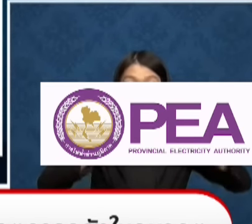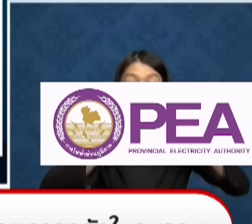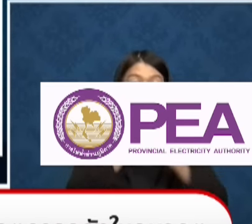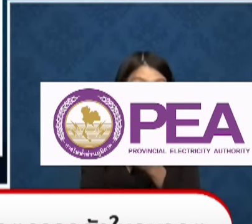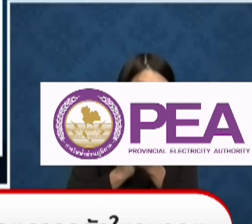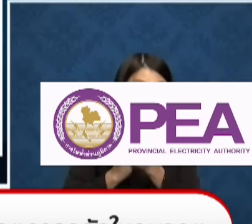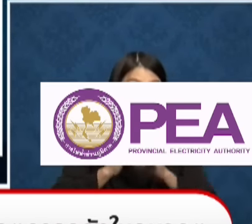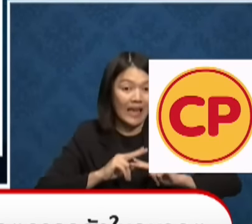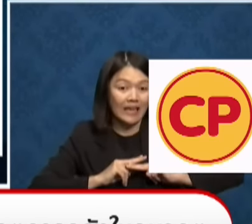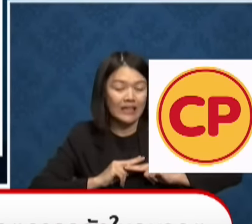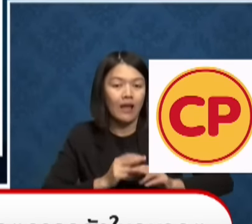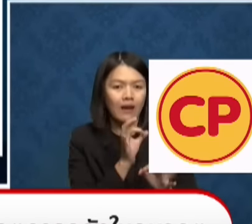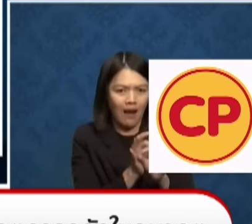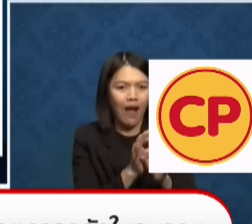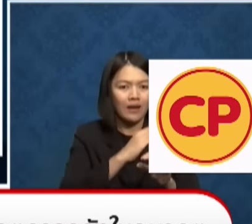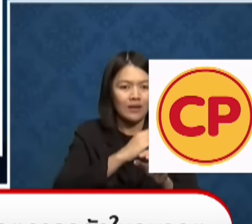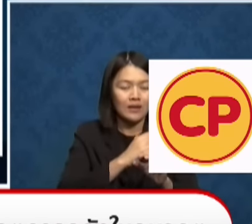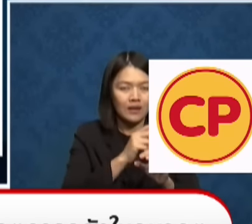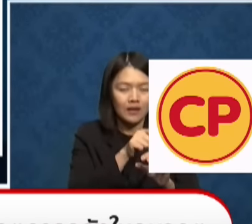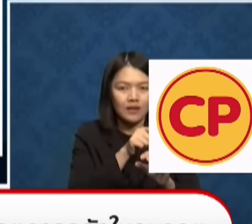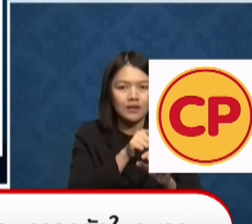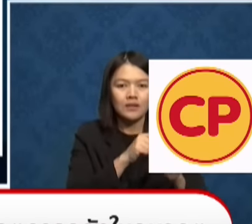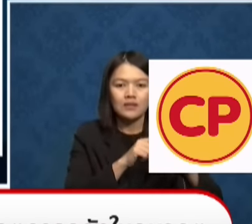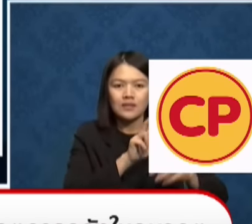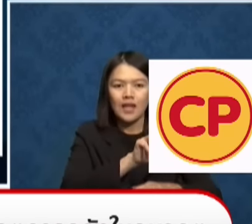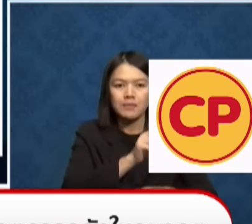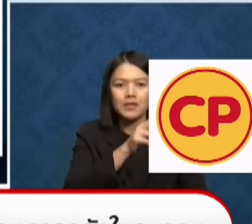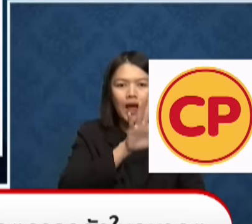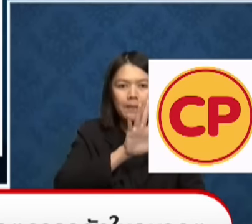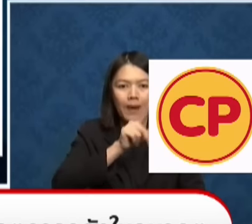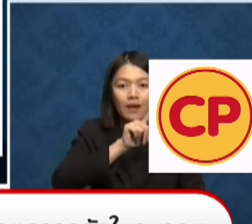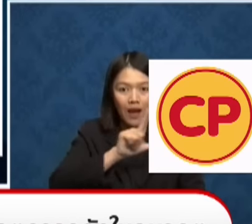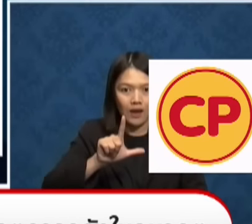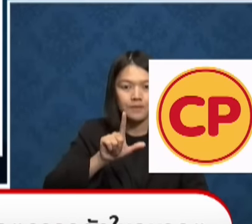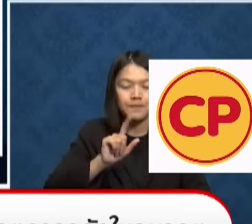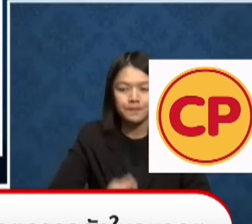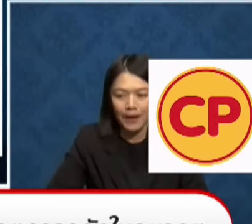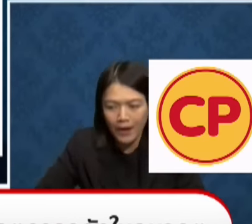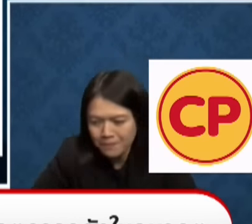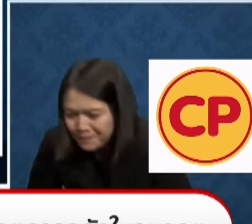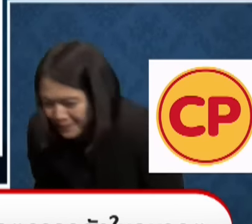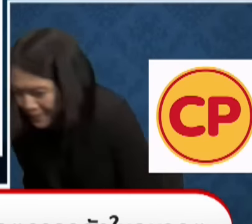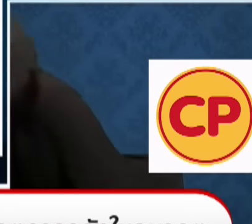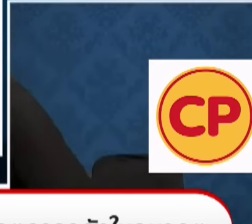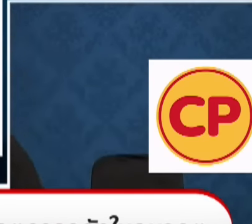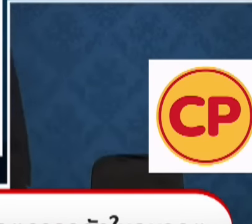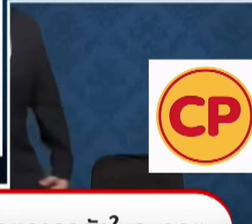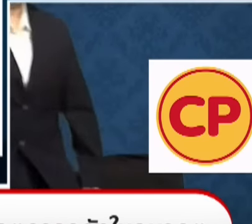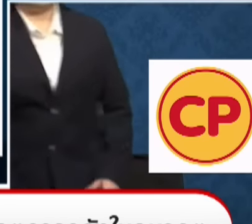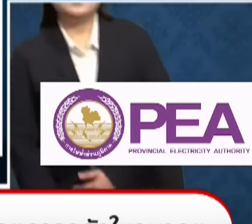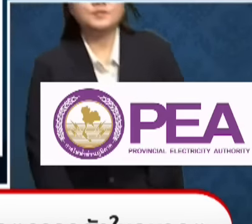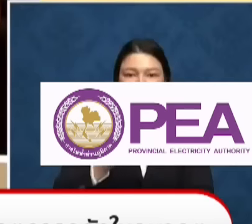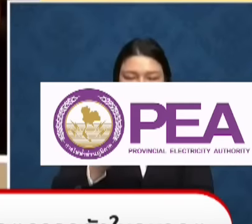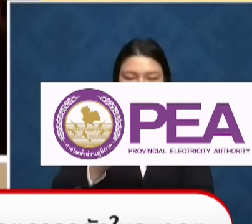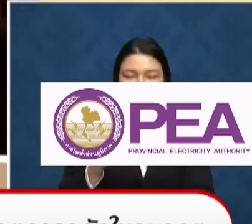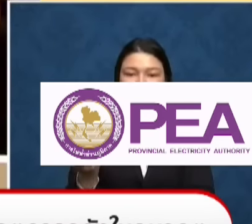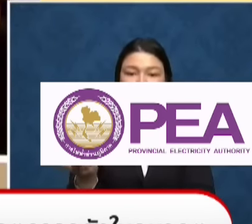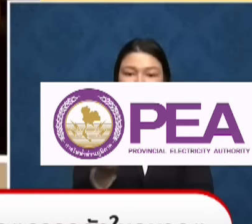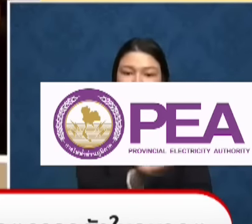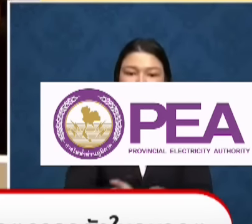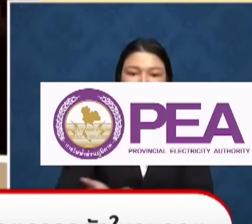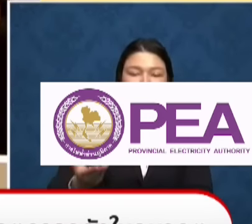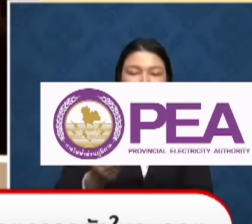45ล้านคนนั่นเองนะคะท่านต่อมาที่ท่านผู้ชมรอฟังใช่ไหมก็คือคุณวีระธีรพัฒน์ธานนท์ในฐ